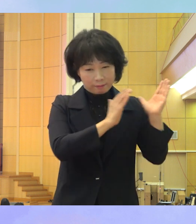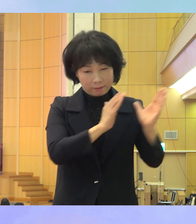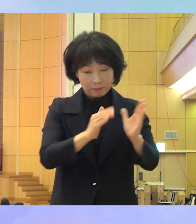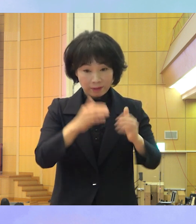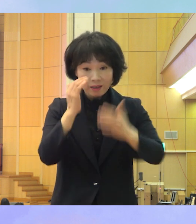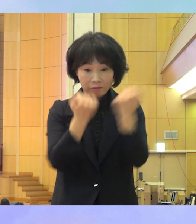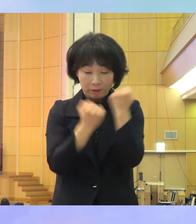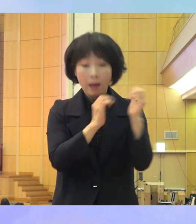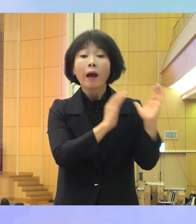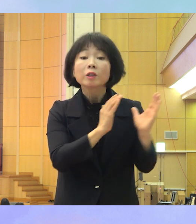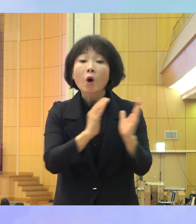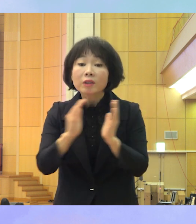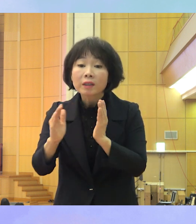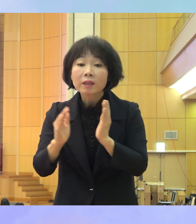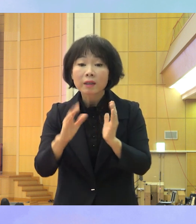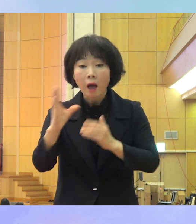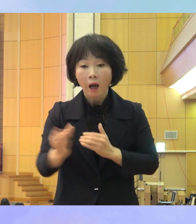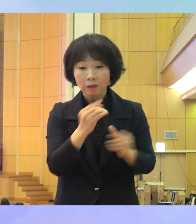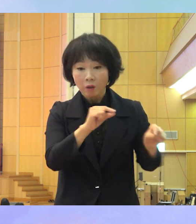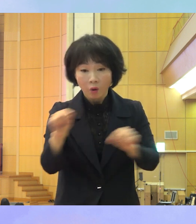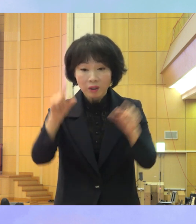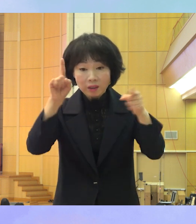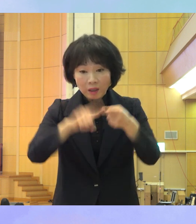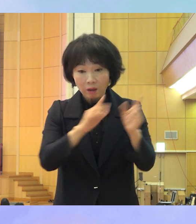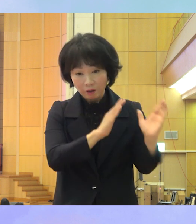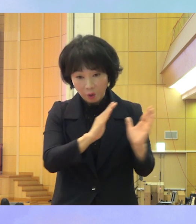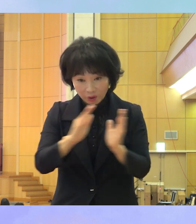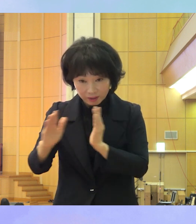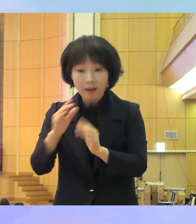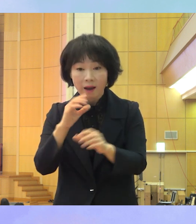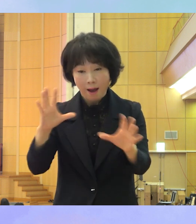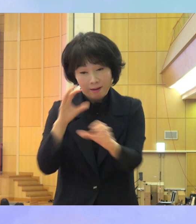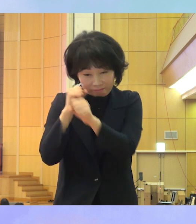정리하면, 성만찬에 대해서 정리하면